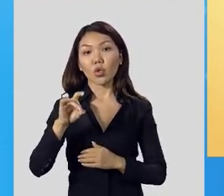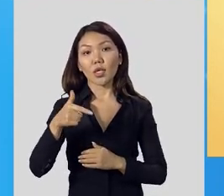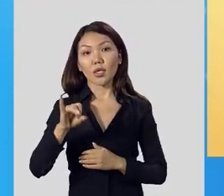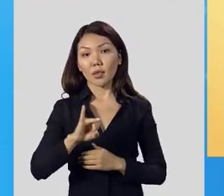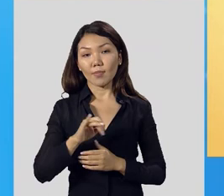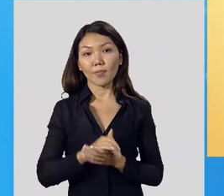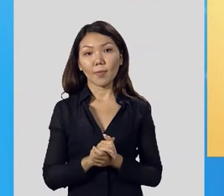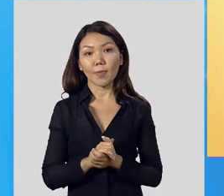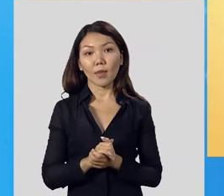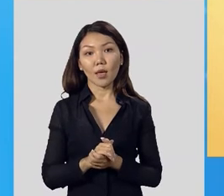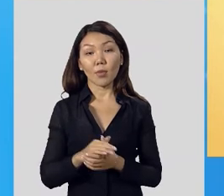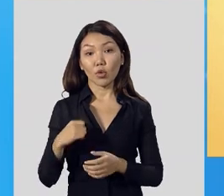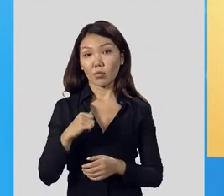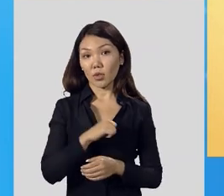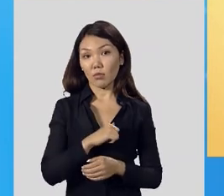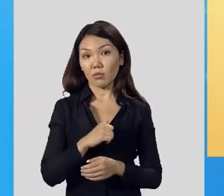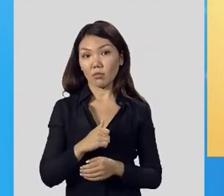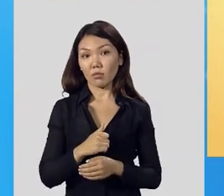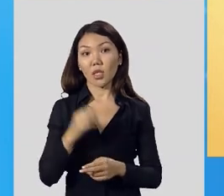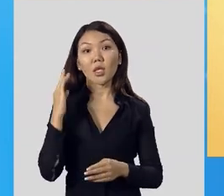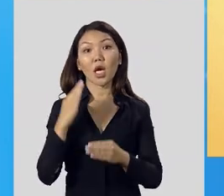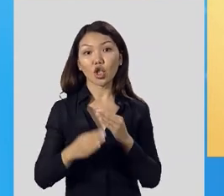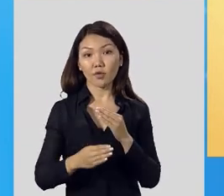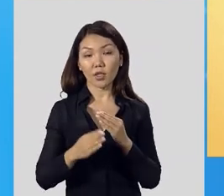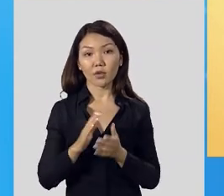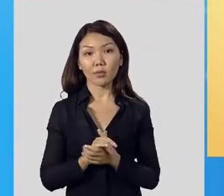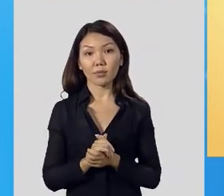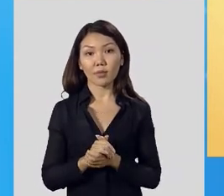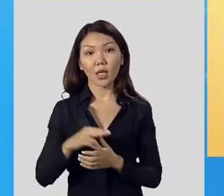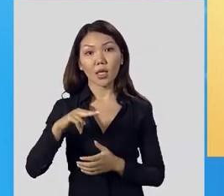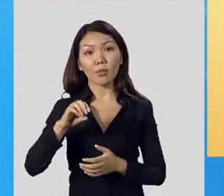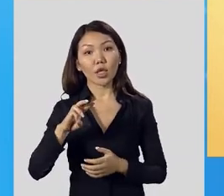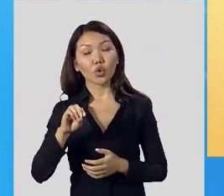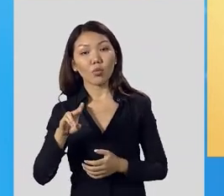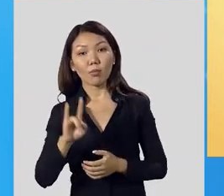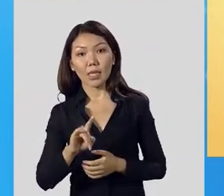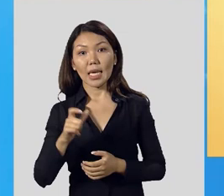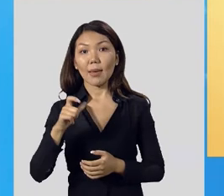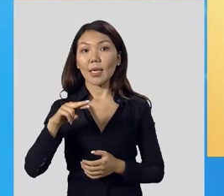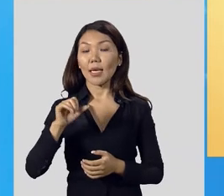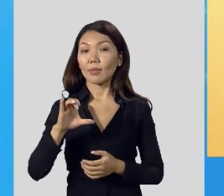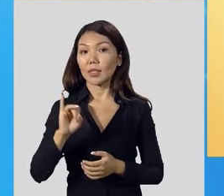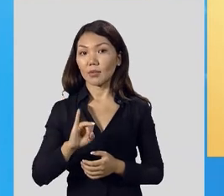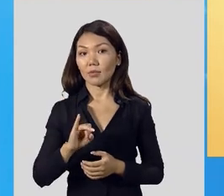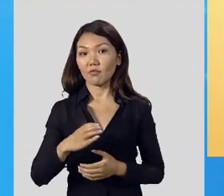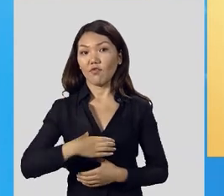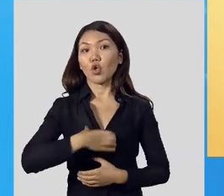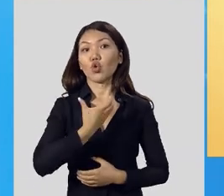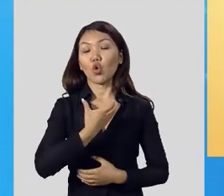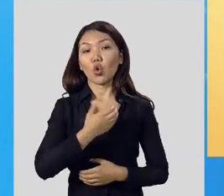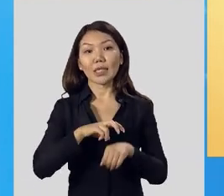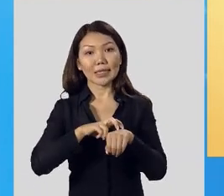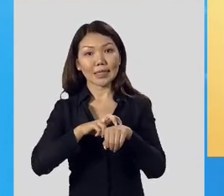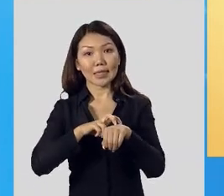минут самопроизвольно заканчиваются. Приступы эпилепсии вызывают шок и